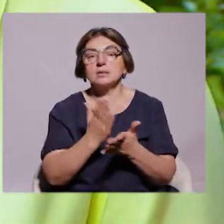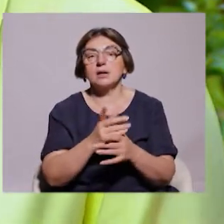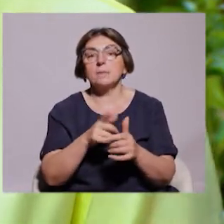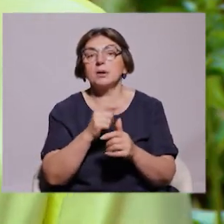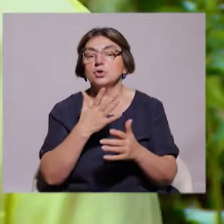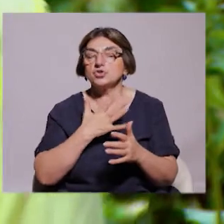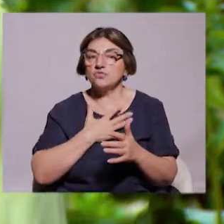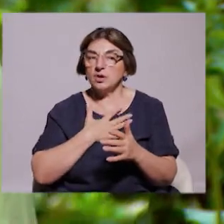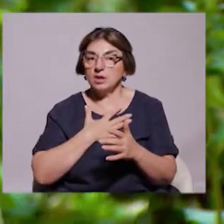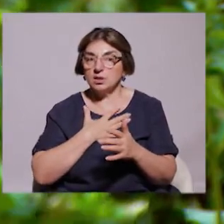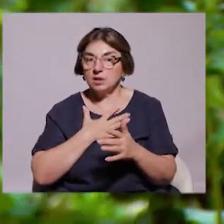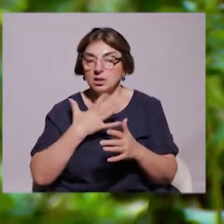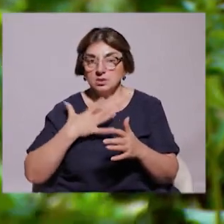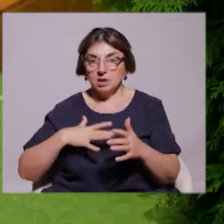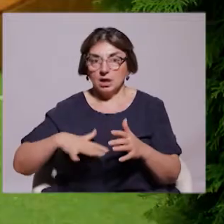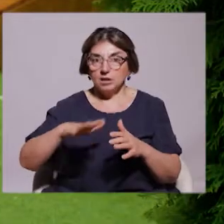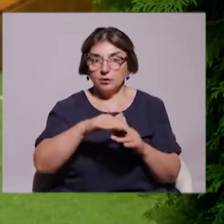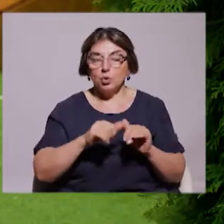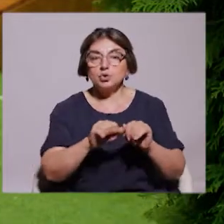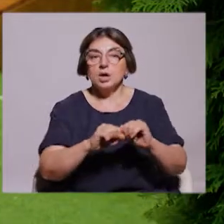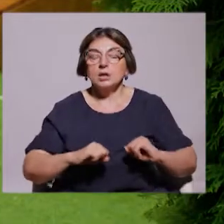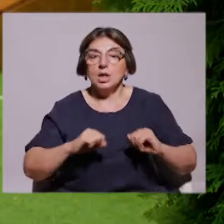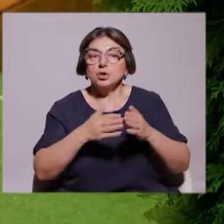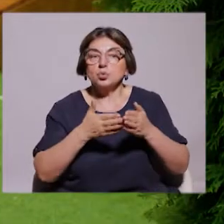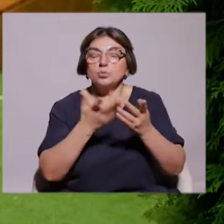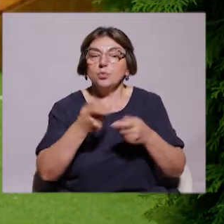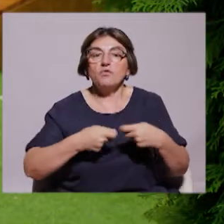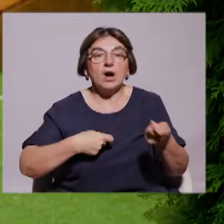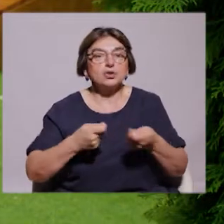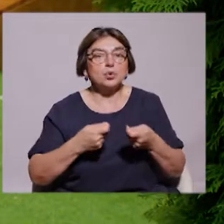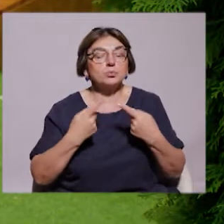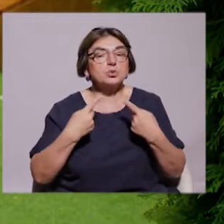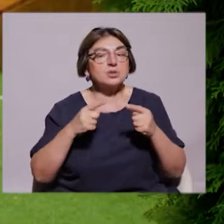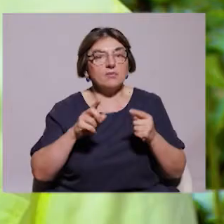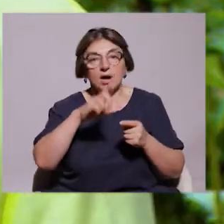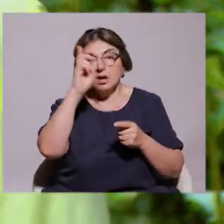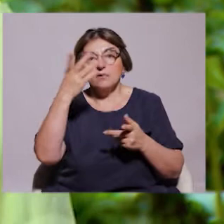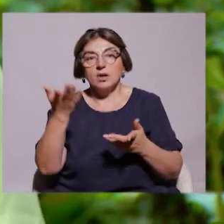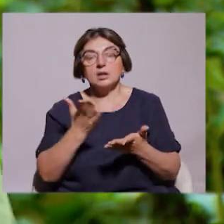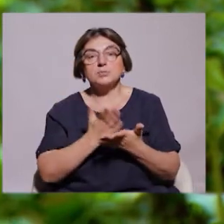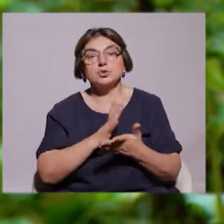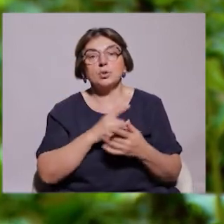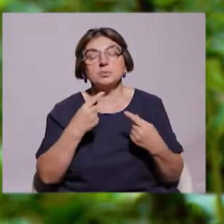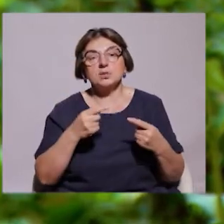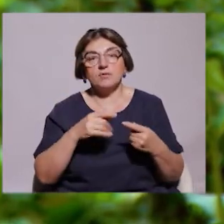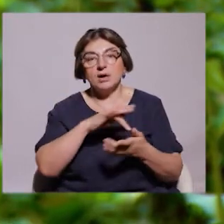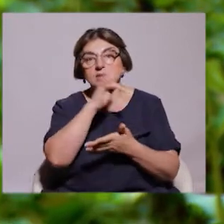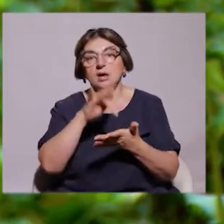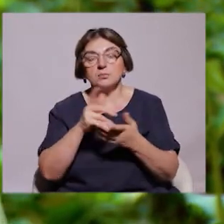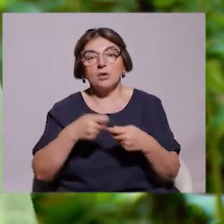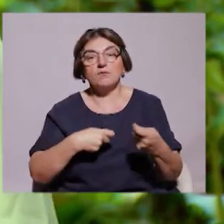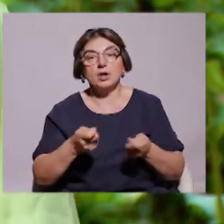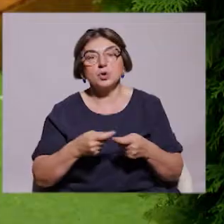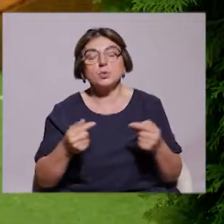არა ბერძნები და ჩვენ ქვეყანაში ვაჭრობდნენ, თუ სხვა ქვეყანაშიც დაცურავდნენ ისინი და სხვა ქვეყანაშიც ვაჭრობდნენ. Სწორედ ჩვენ ვიმოგზაურებთ